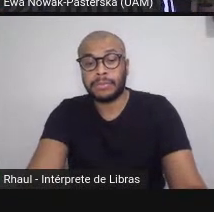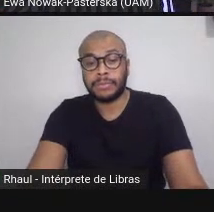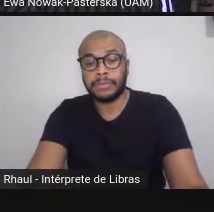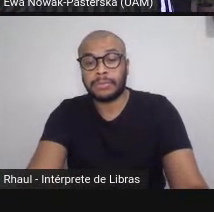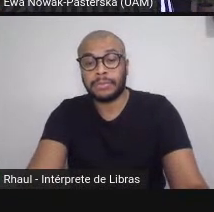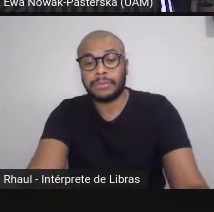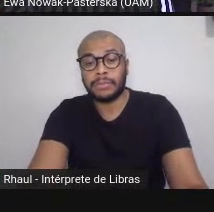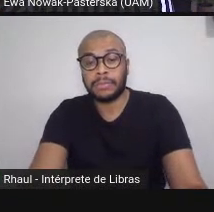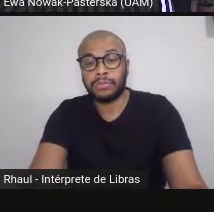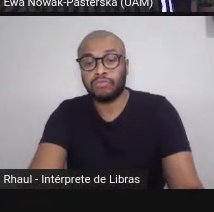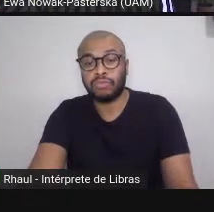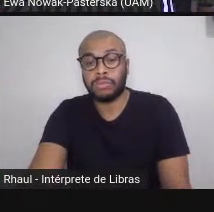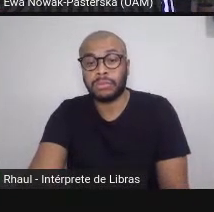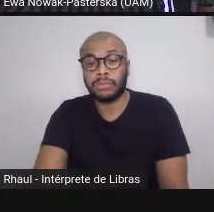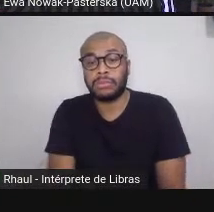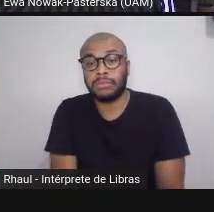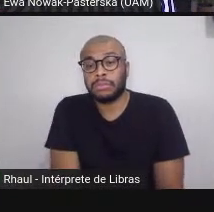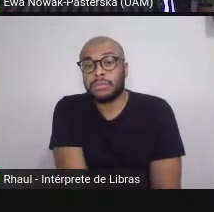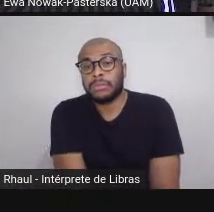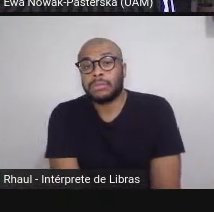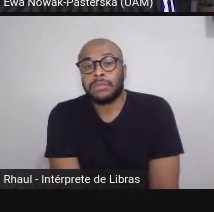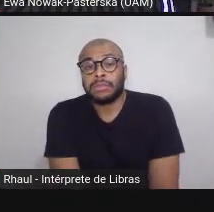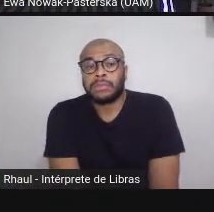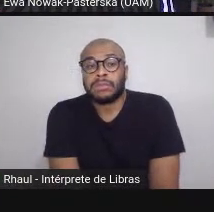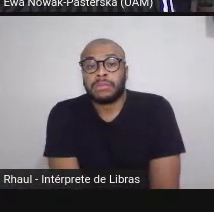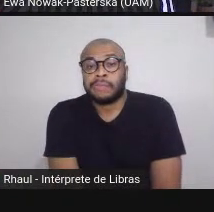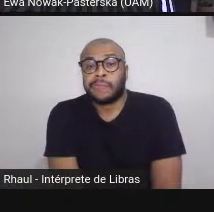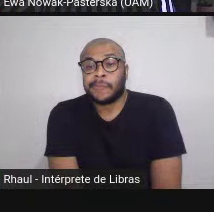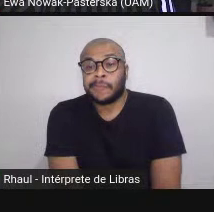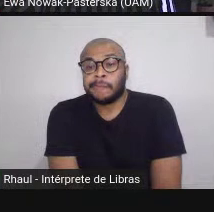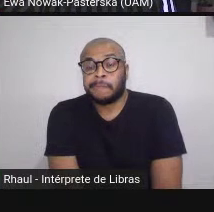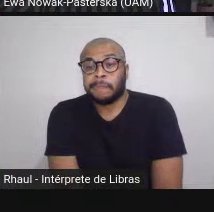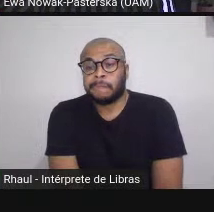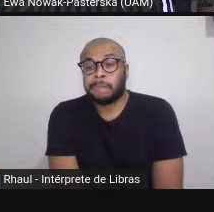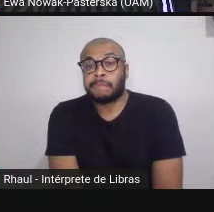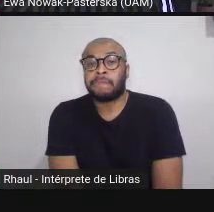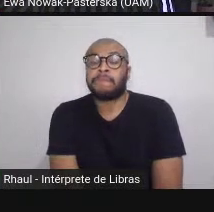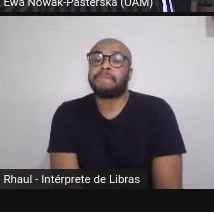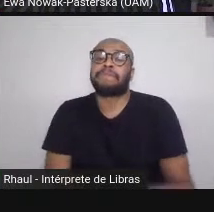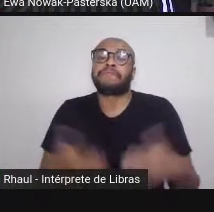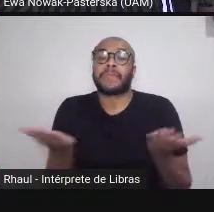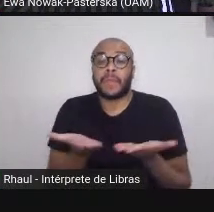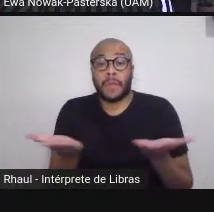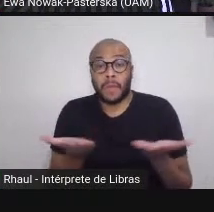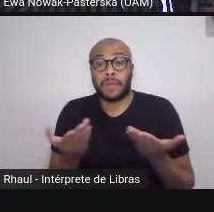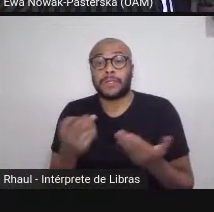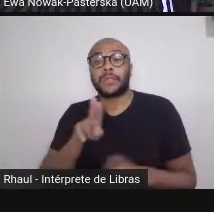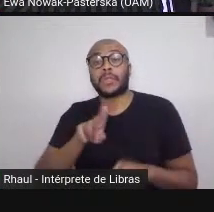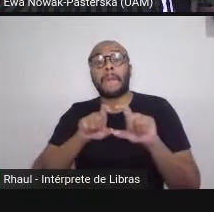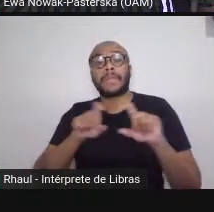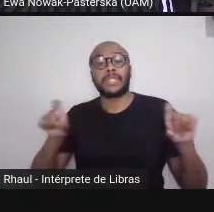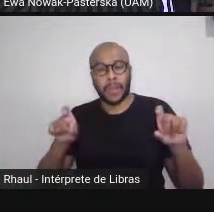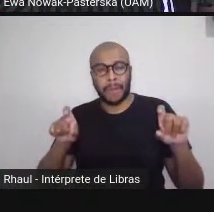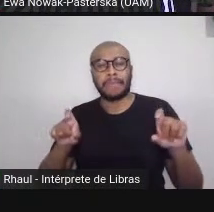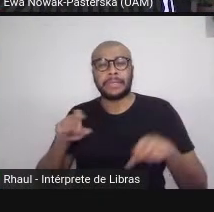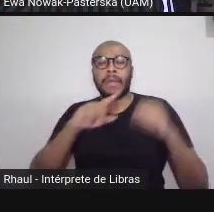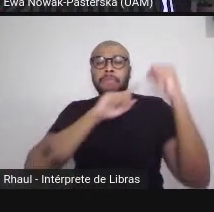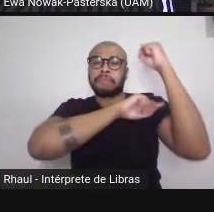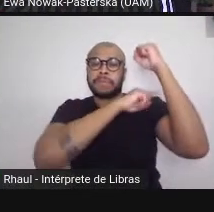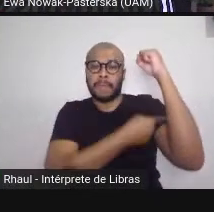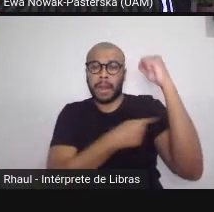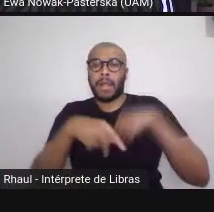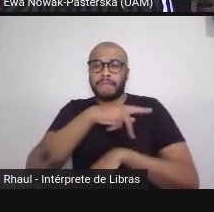Tego semantycznego znaczenia dzisiejsze nazwiska już nie mają. Hoje em dia, os sobrenomes na Polônia não têm mais